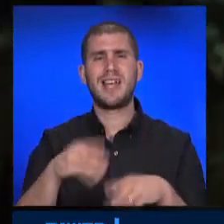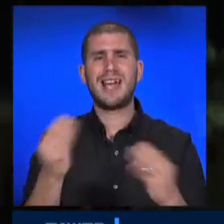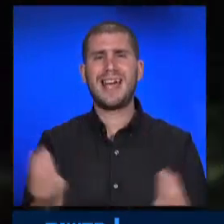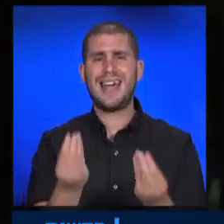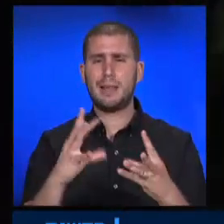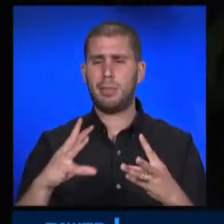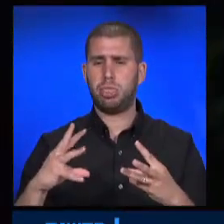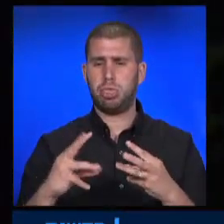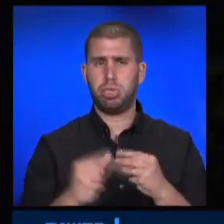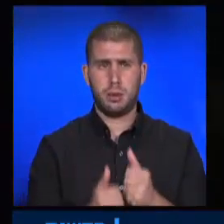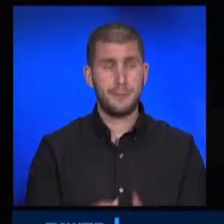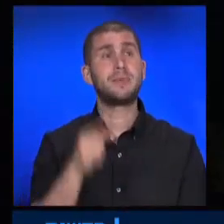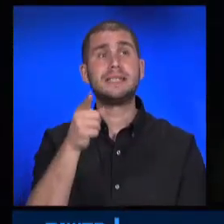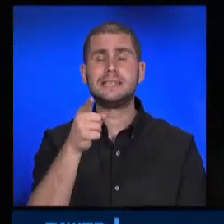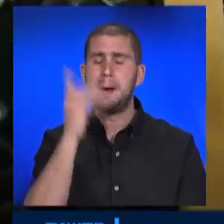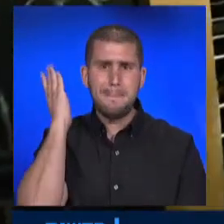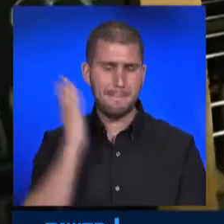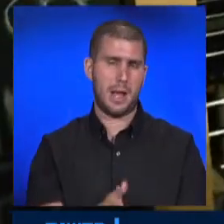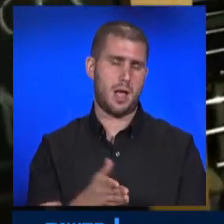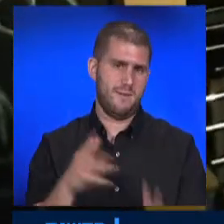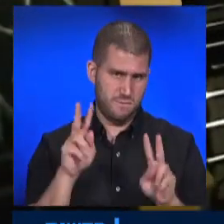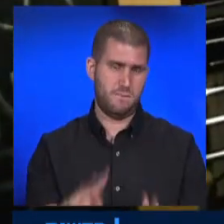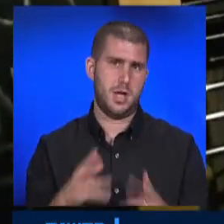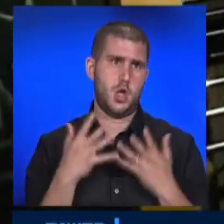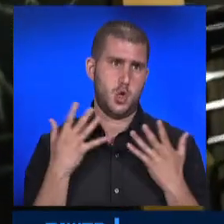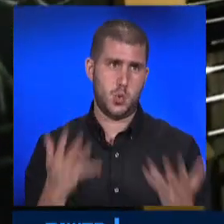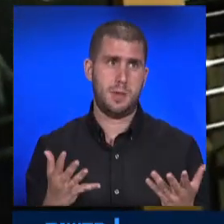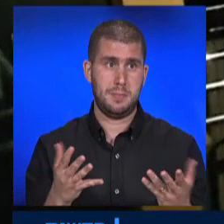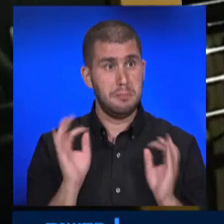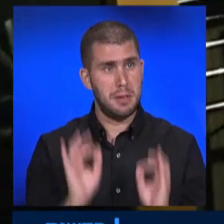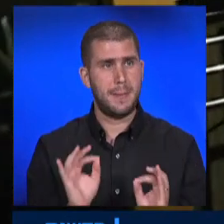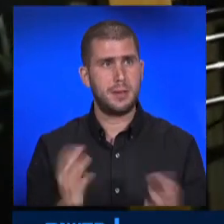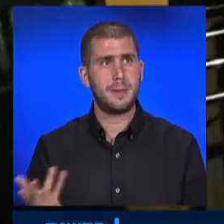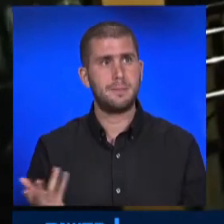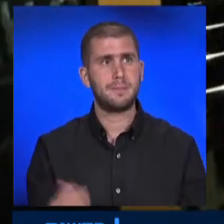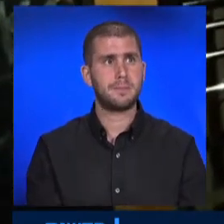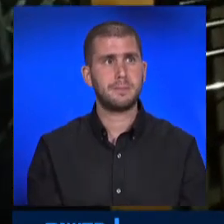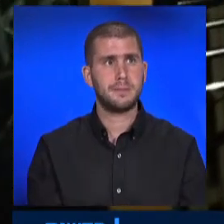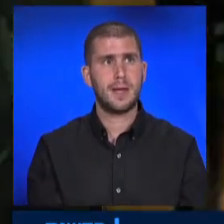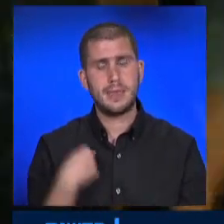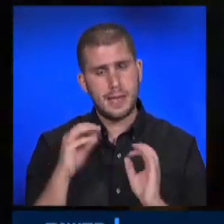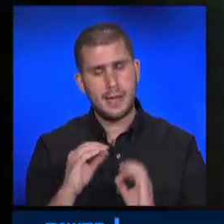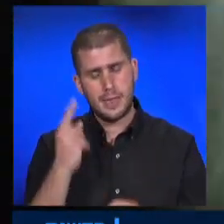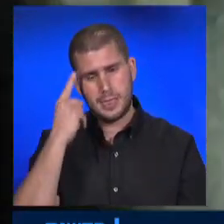שנמסו. זה מכה מאוד גדולה, ש... בוא נגיד ככה, אני עוד לא.